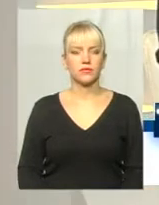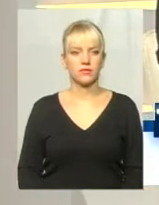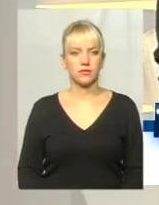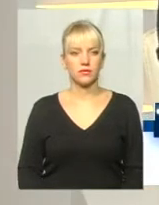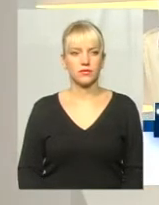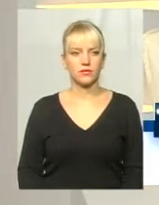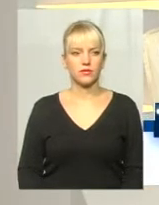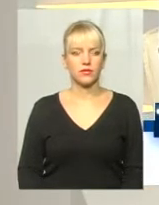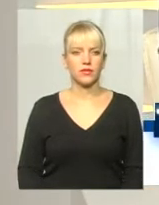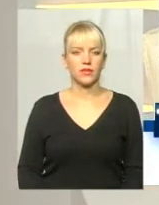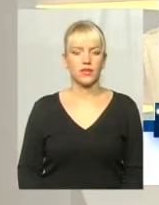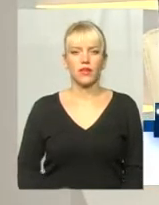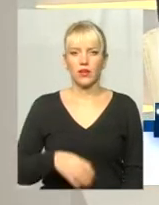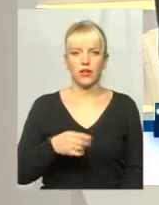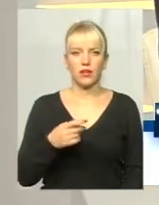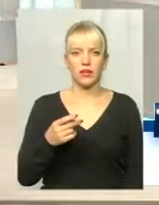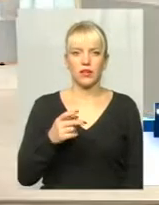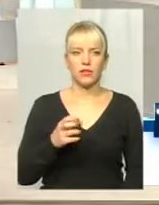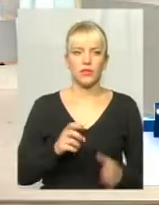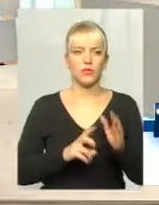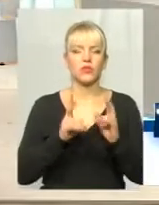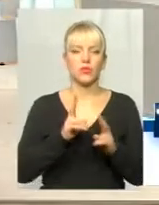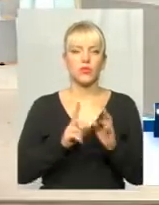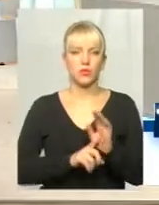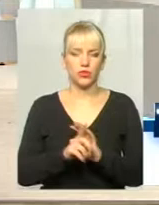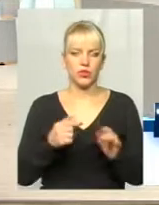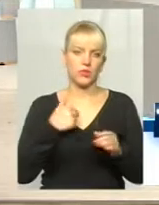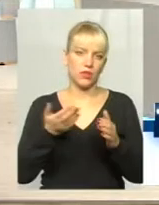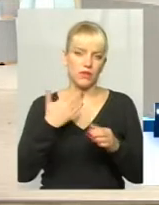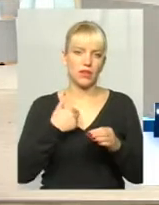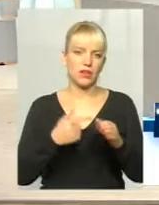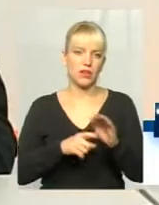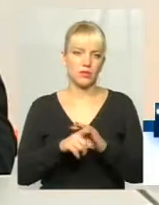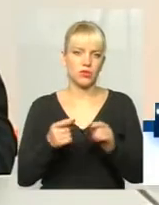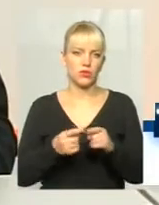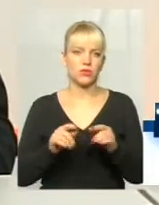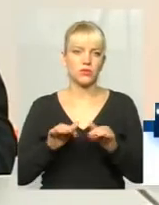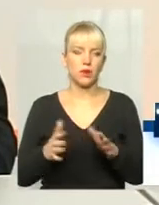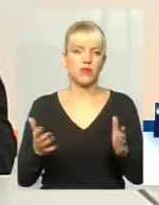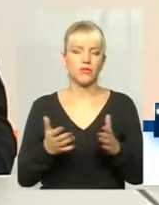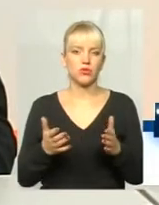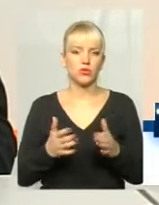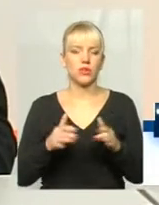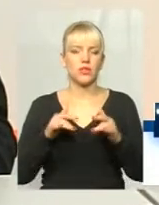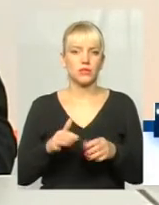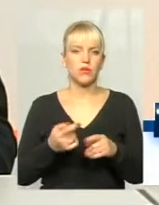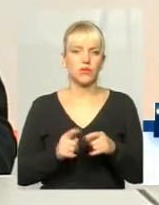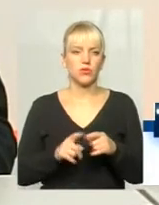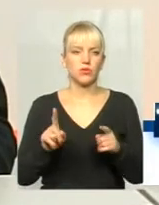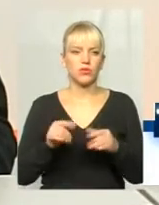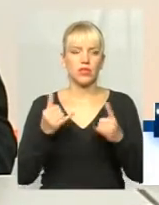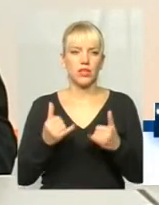до обох гостей, з кого почнемо? Ну, давайте я розпочну. Справа в чому? Справа в тому, що на даний